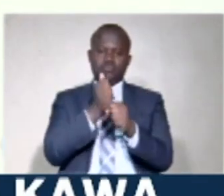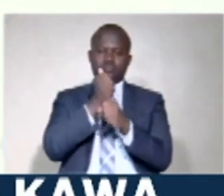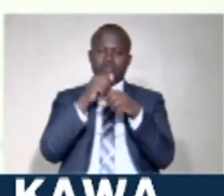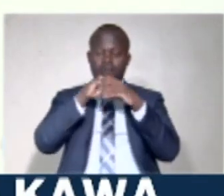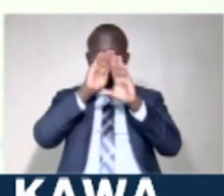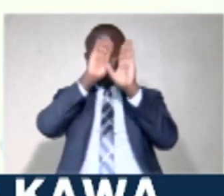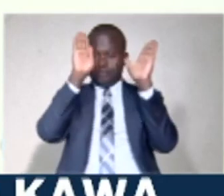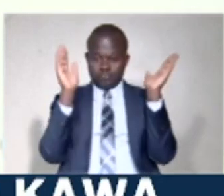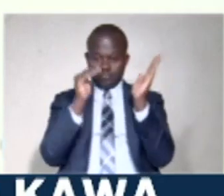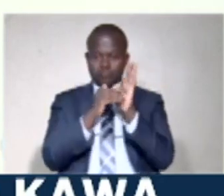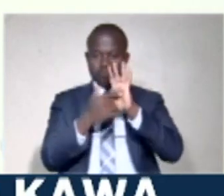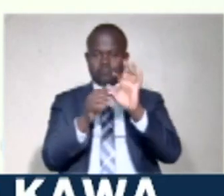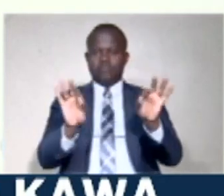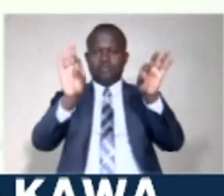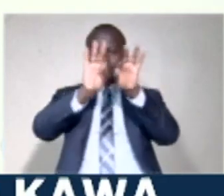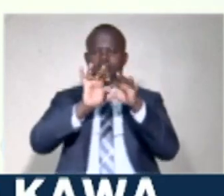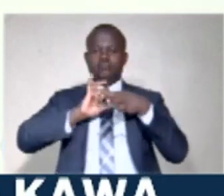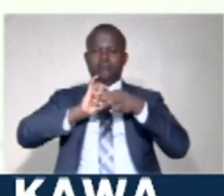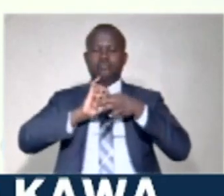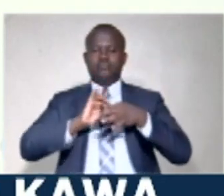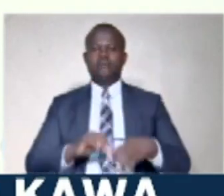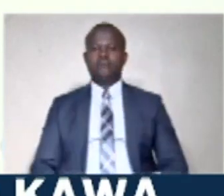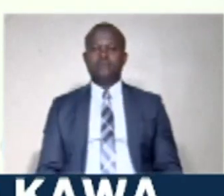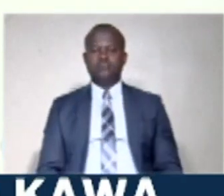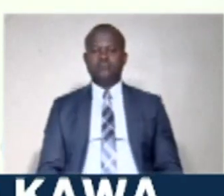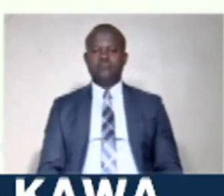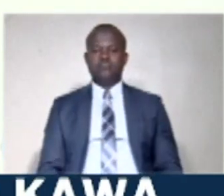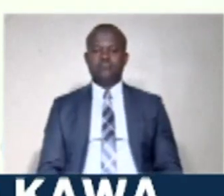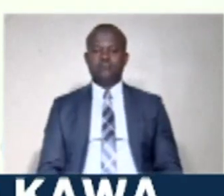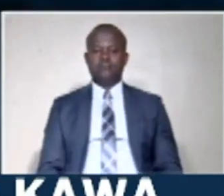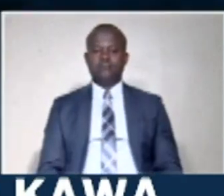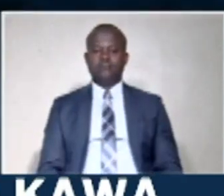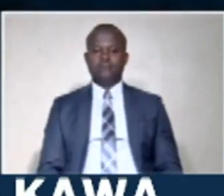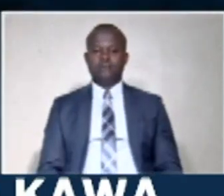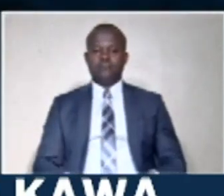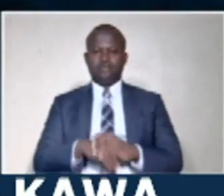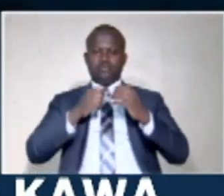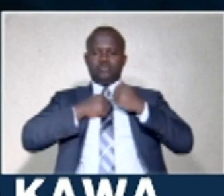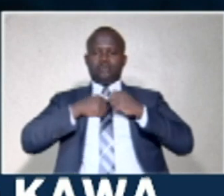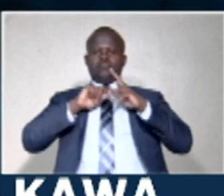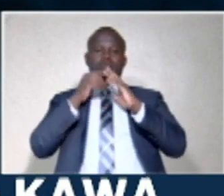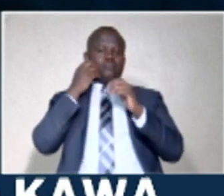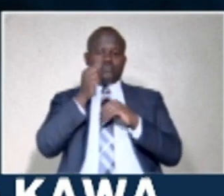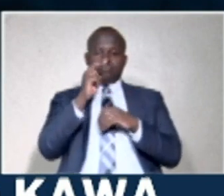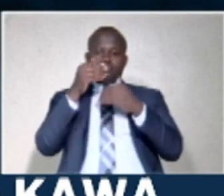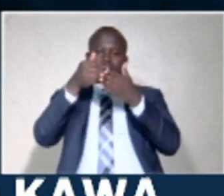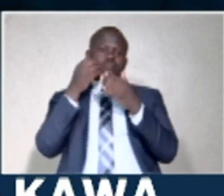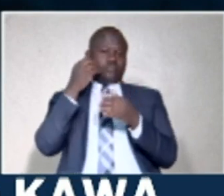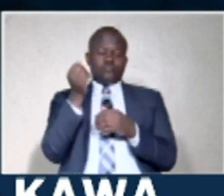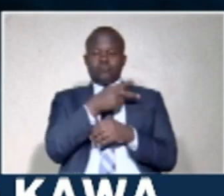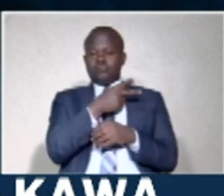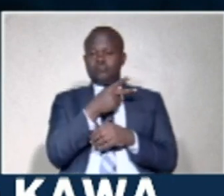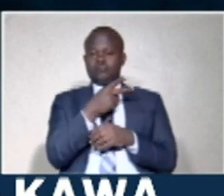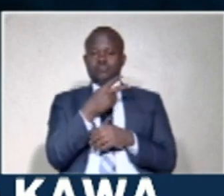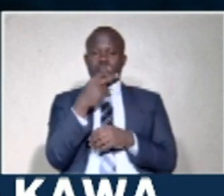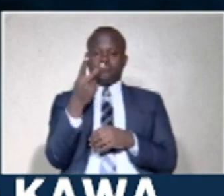mu mucyo n'indangagaciro zo gufatanya. Pragmatism and solidarity values. Mu Rwanda guhera muri Gashyantare kugeza mu Kuboza